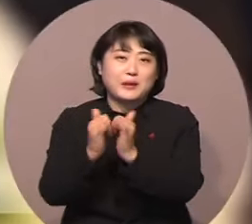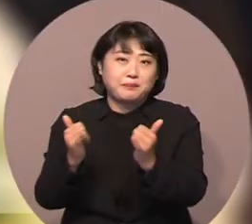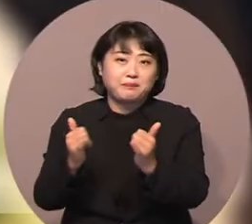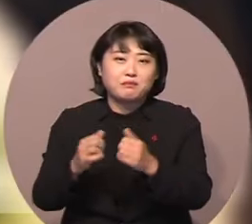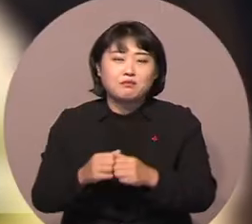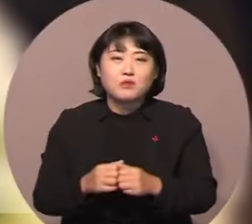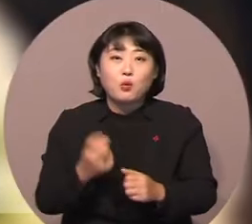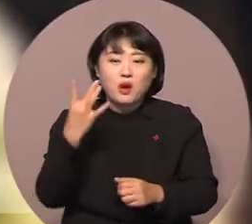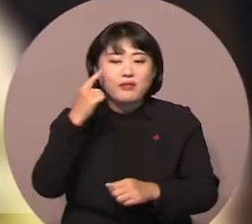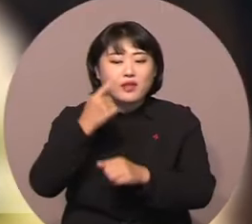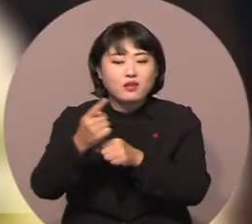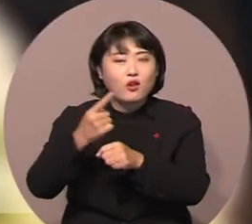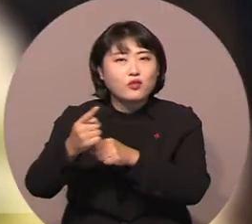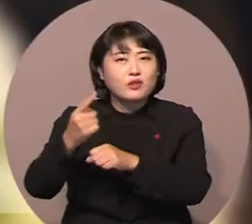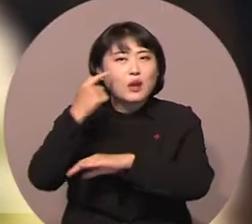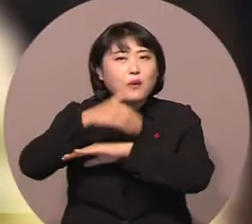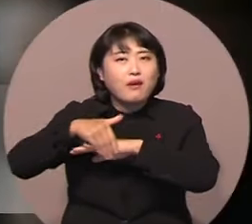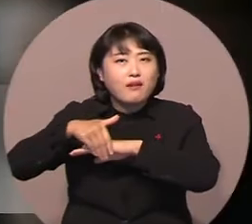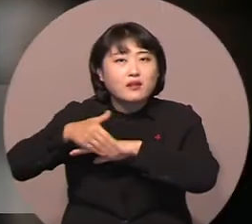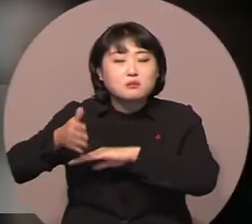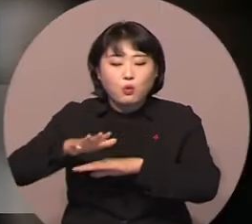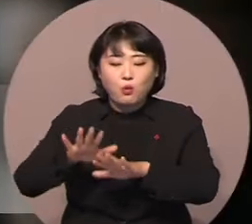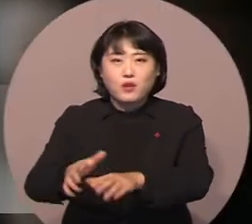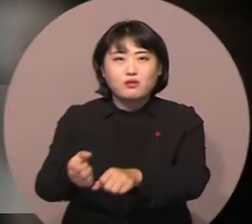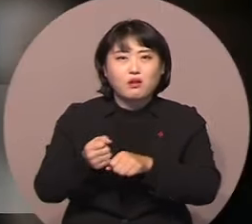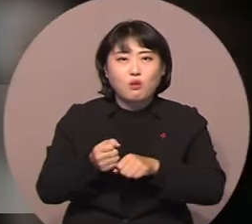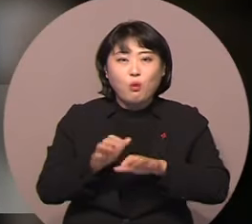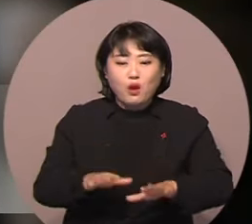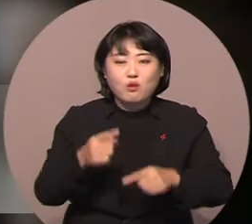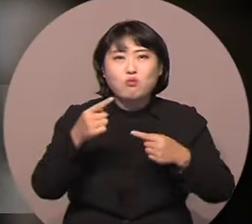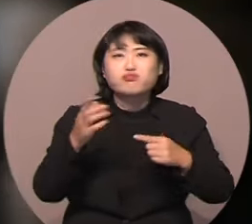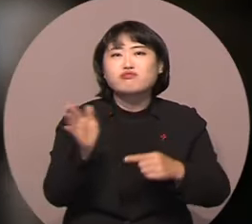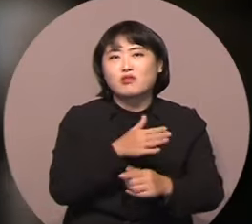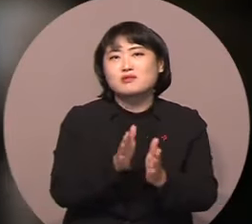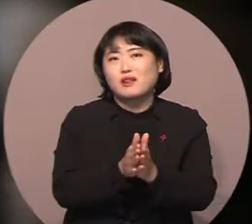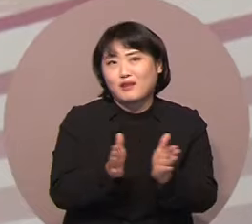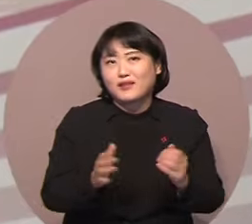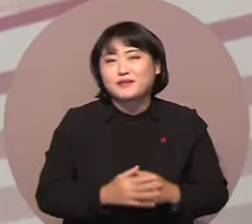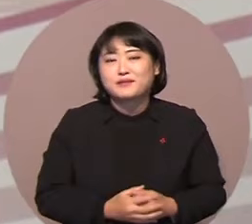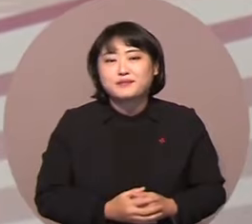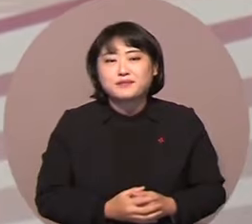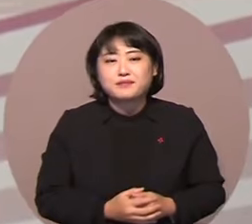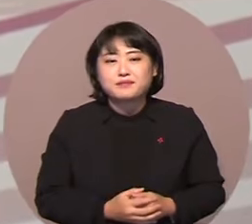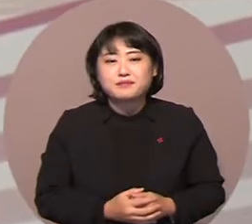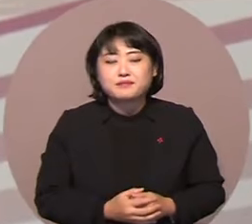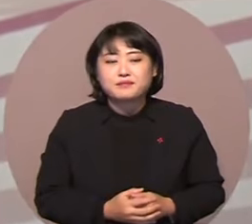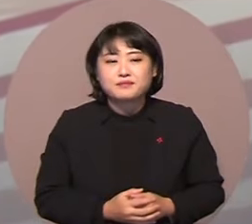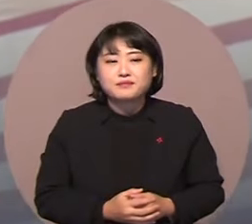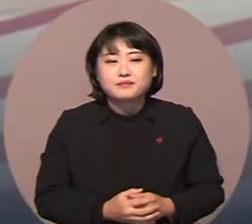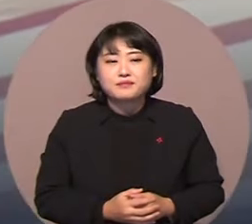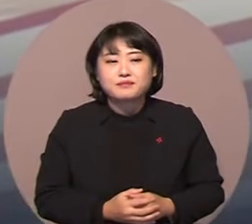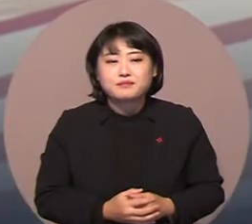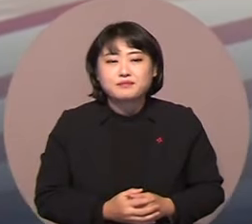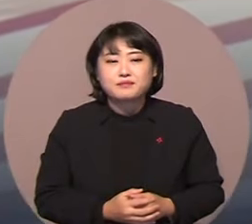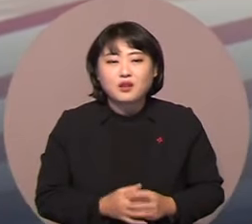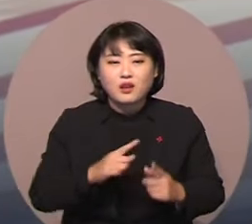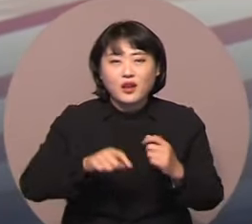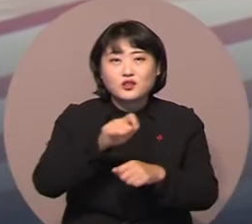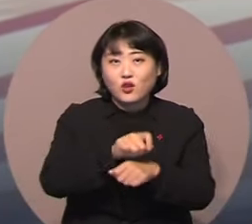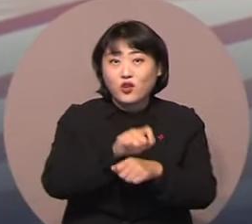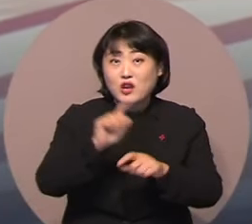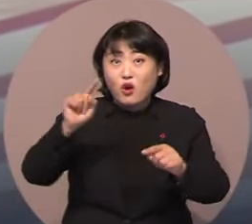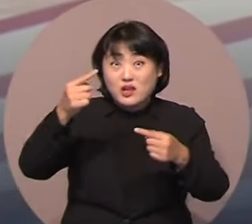당초 내년 시행을 계획했지만 올해부터 적용하기로 했습니다 금년 1월 1일부터 행정절차가